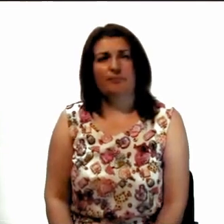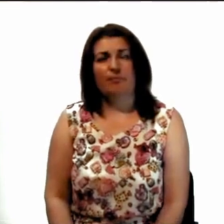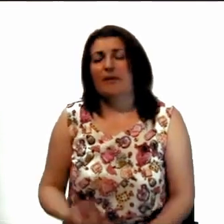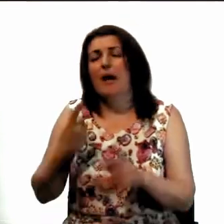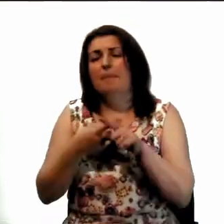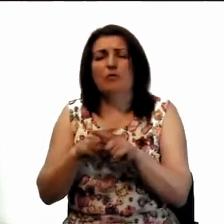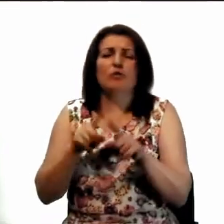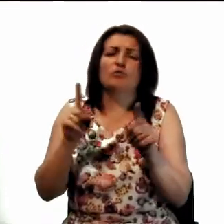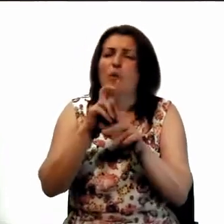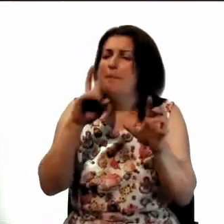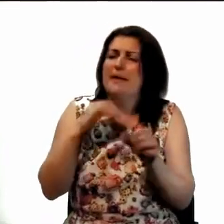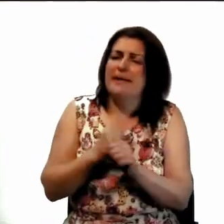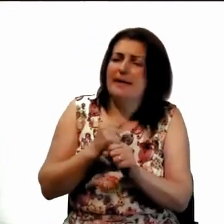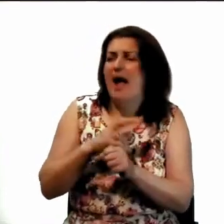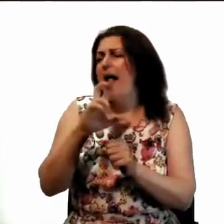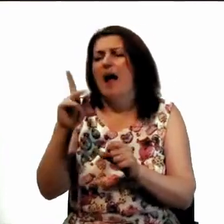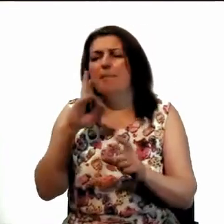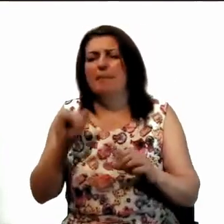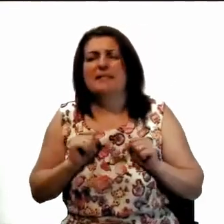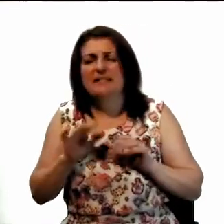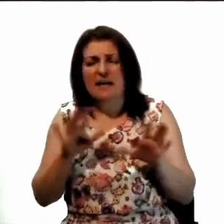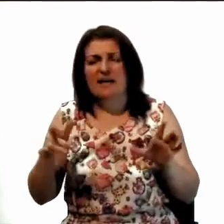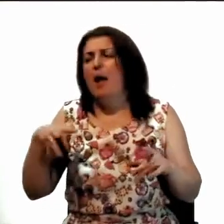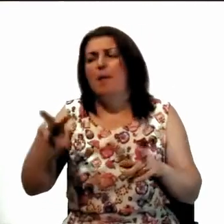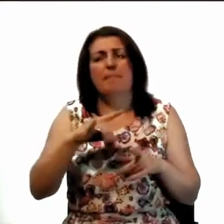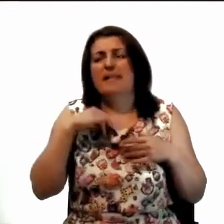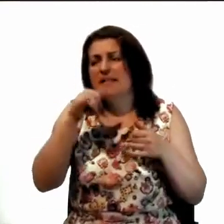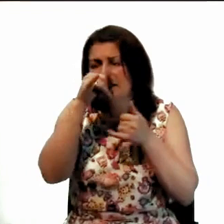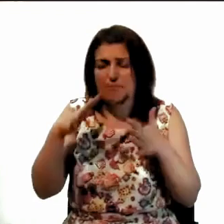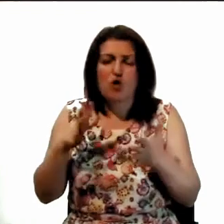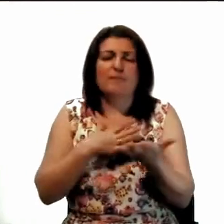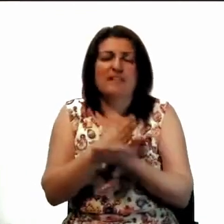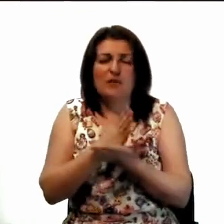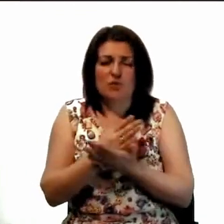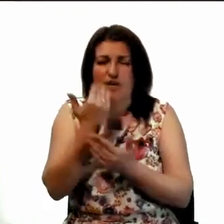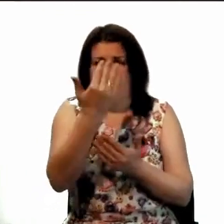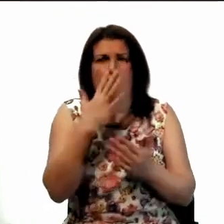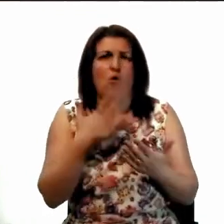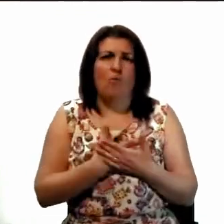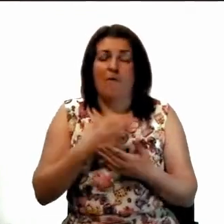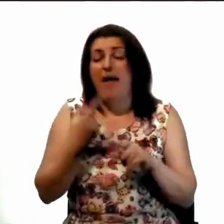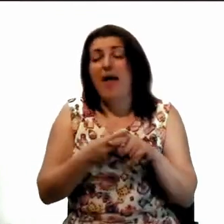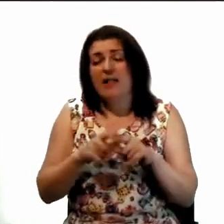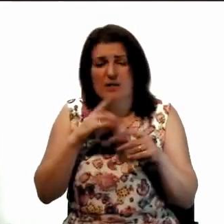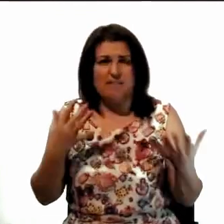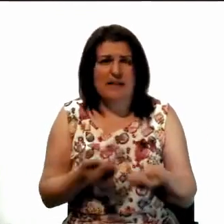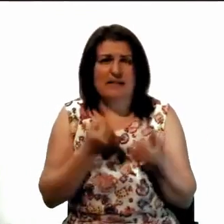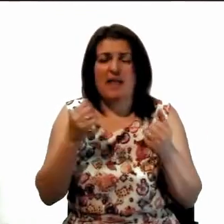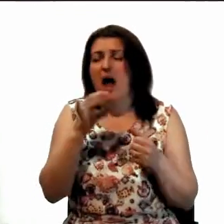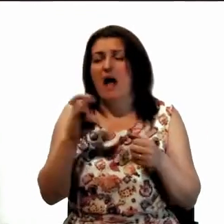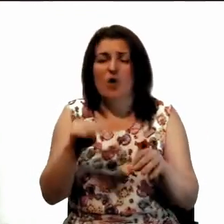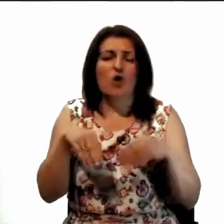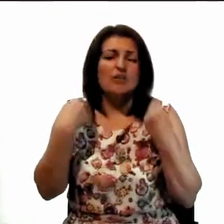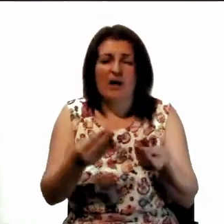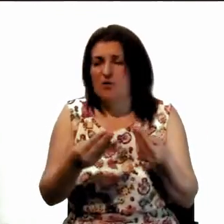Поэтому, что бы мы ни делали, как бы мы ни старались, мы не сможем заслужить Его любовь и это спасение. Оно